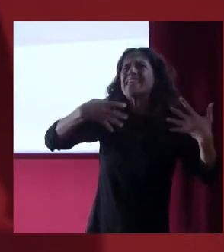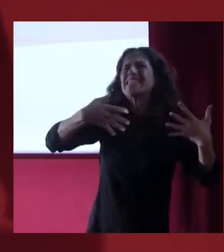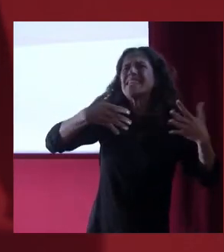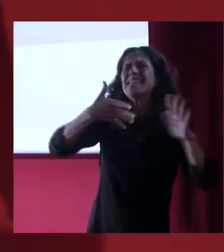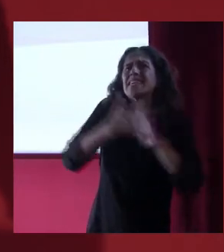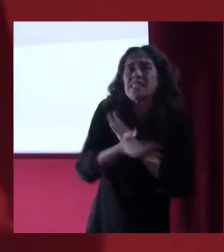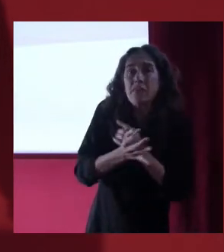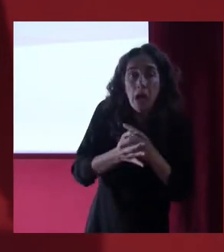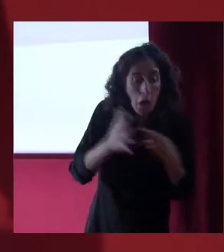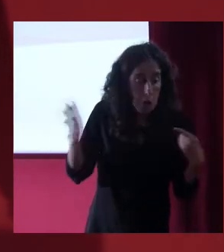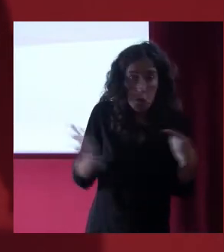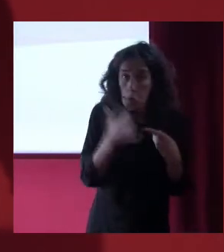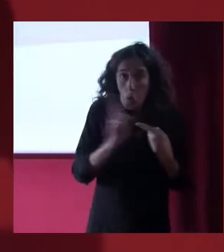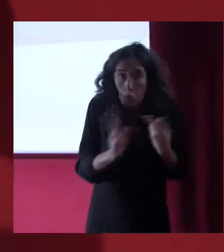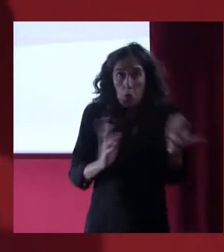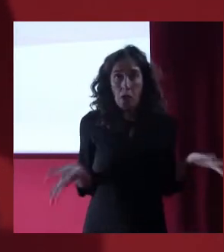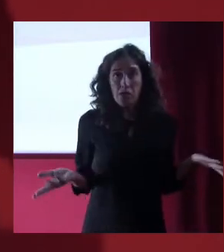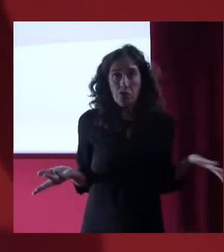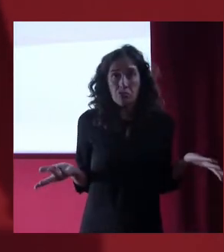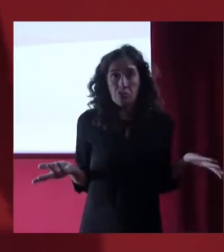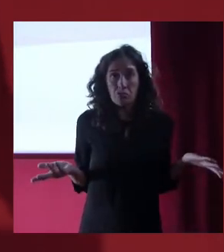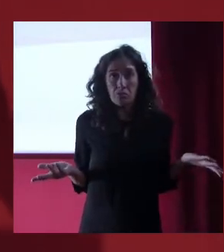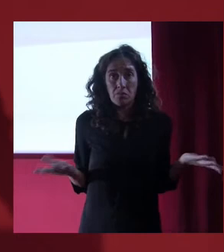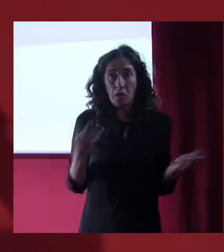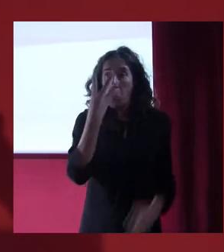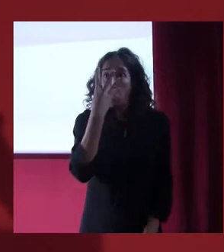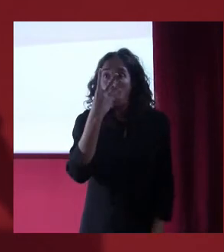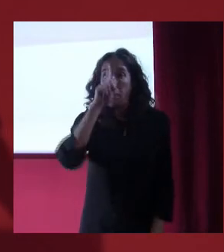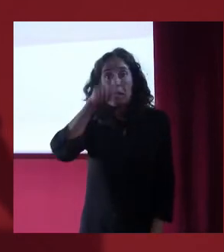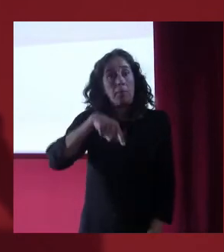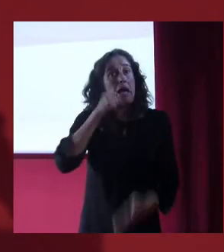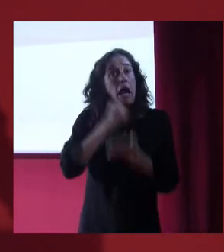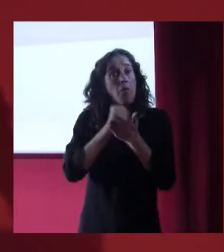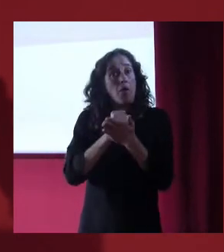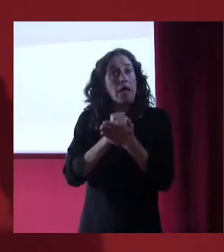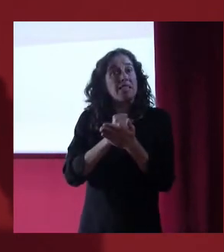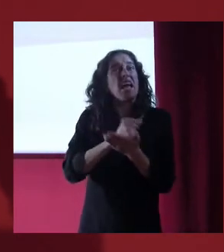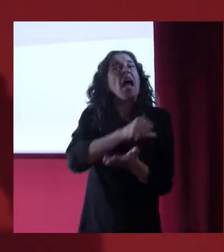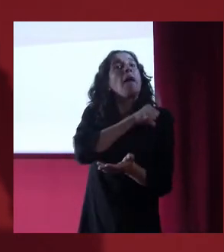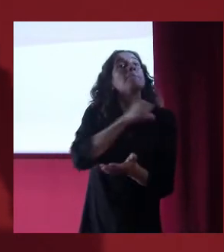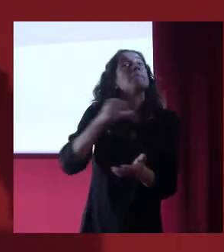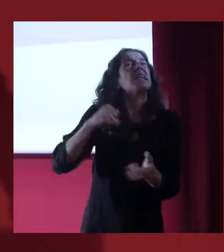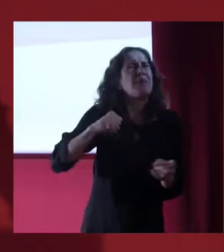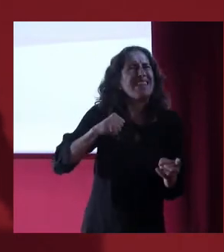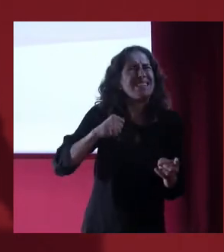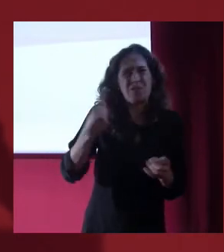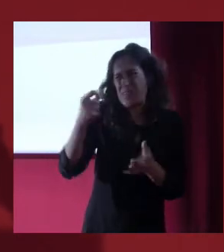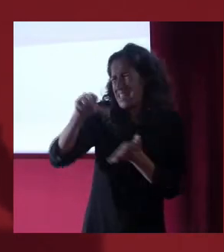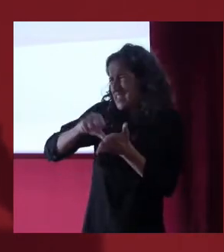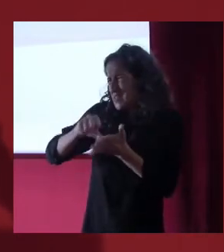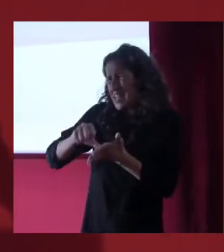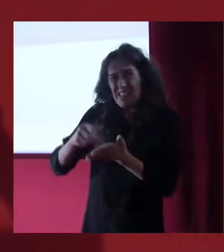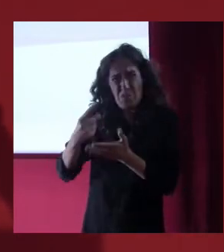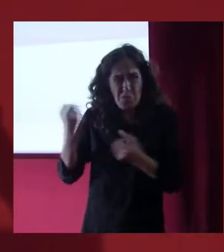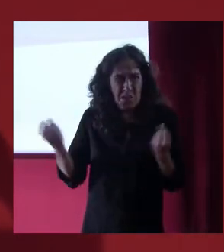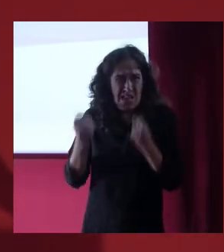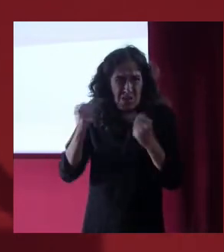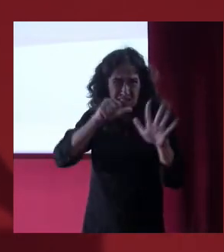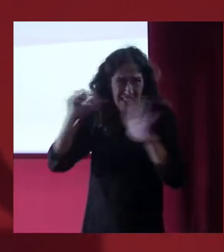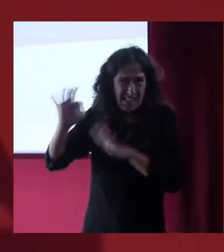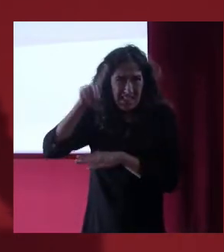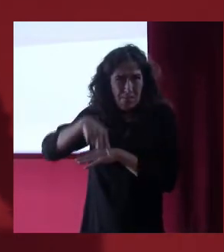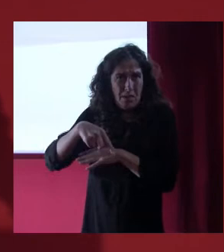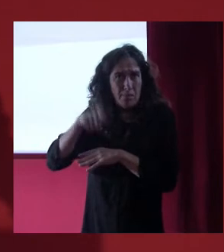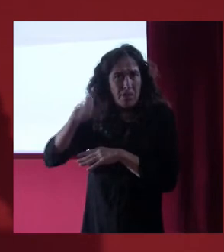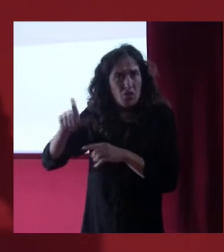no produeix energia, només té 4.000 abonats privats d'una ciutat de 1.600.000 persones i un potent